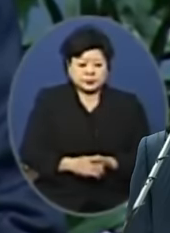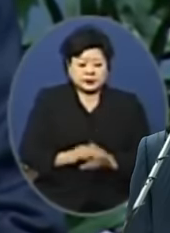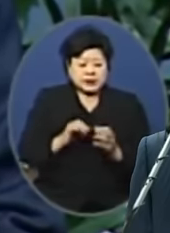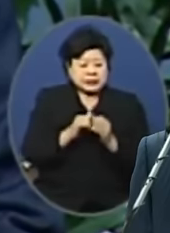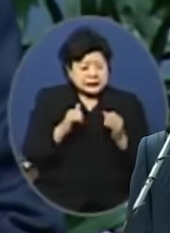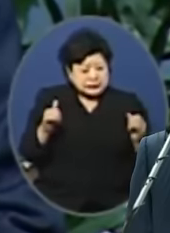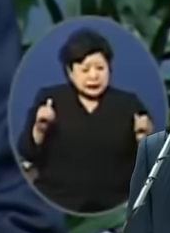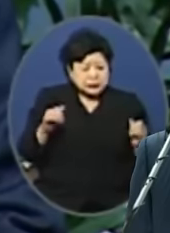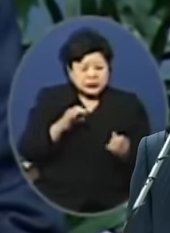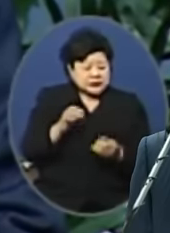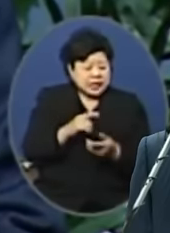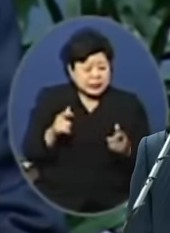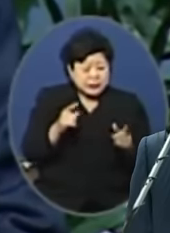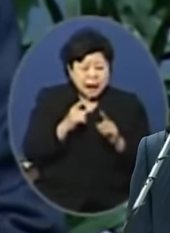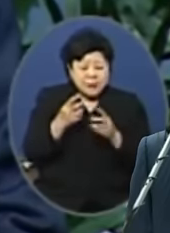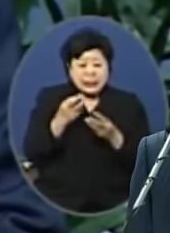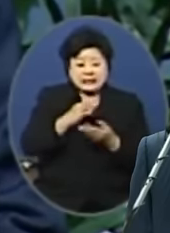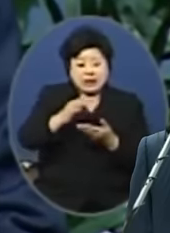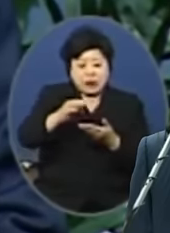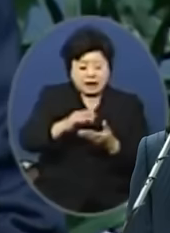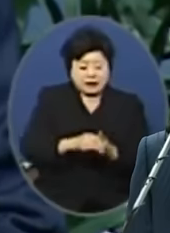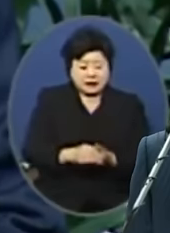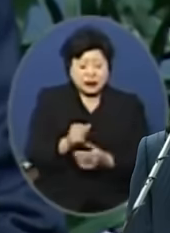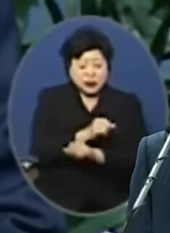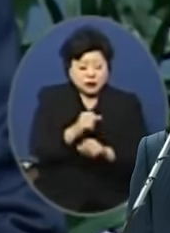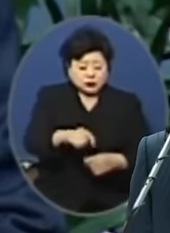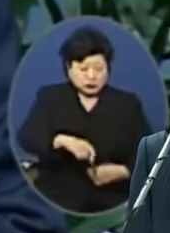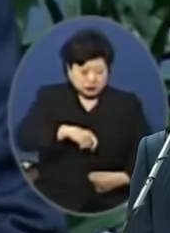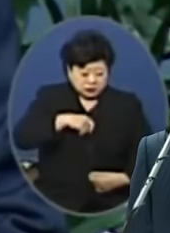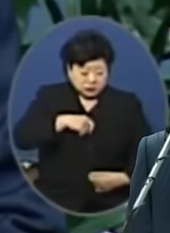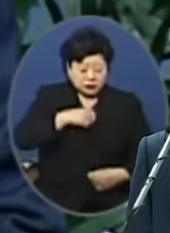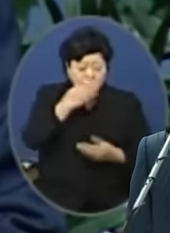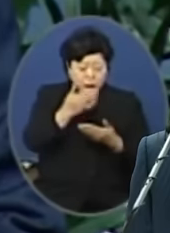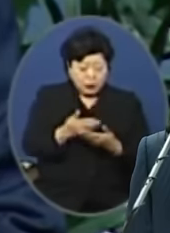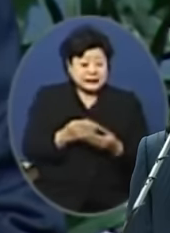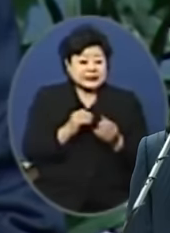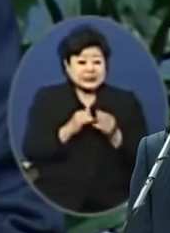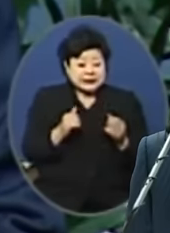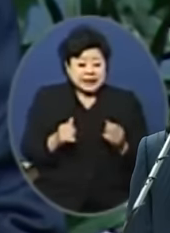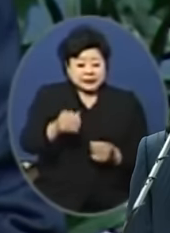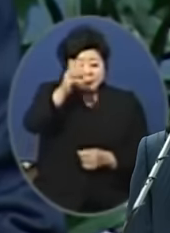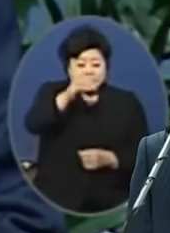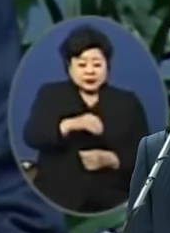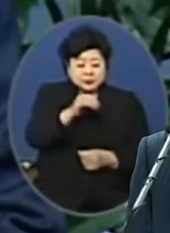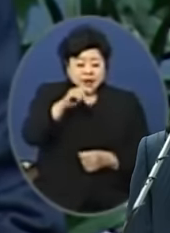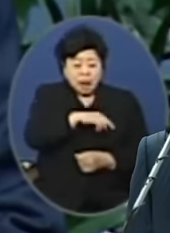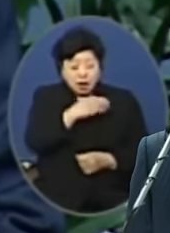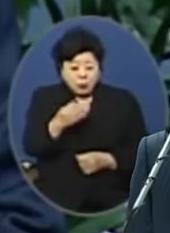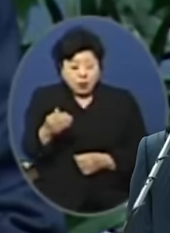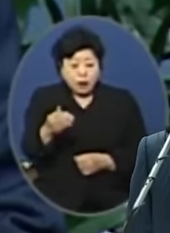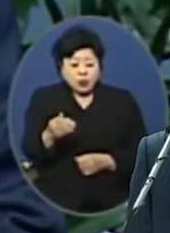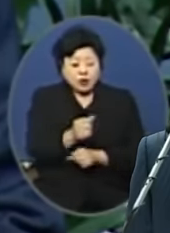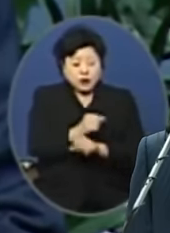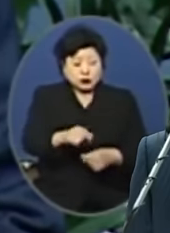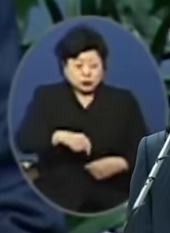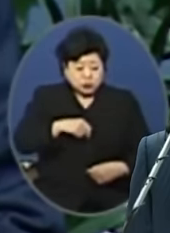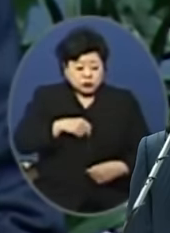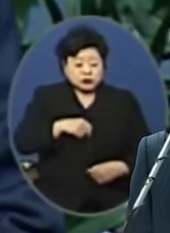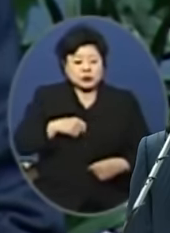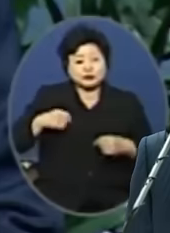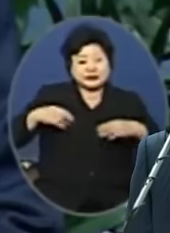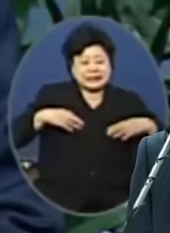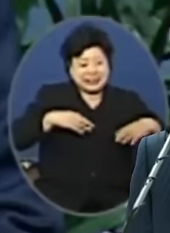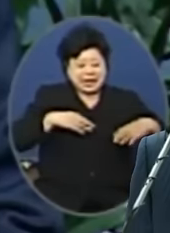세상 사람들이 안 쓰는 말을 많이 씁니다. 용서와 의로움을 받은 사람, 십자가의 보혈로 용서와 의로움을 받았다는 것을